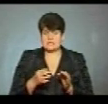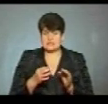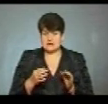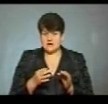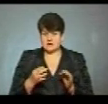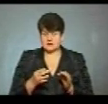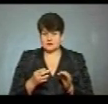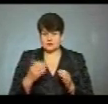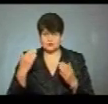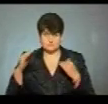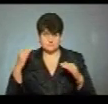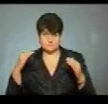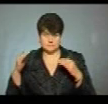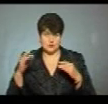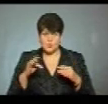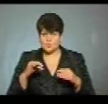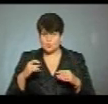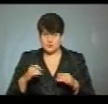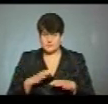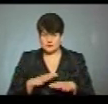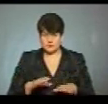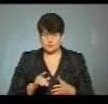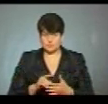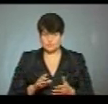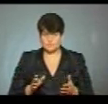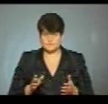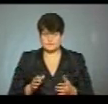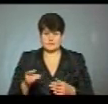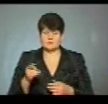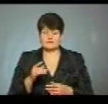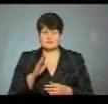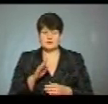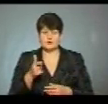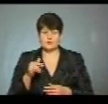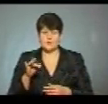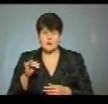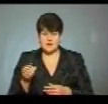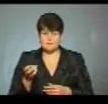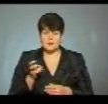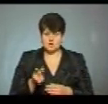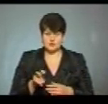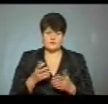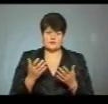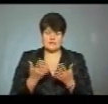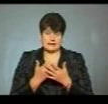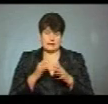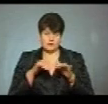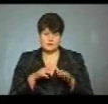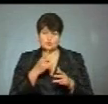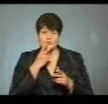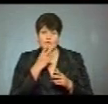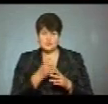ніяких посторонніх фізичних рухів не повинно було бути. Тернополянин Василь Гураль прийшов на форум «Кінохвиля», щоб подивитися «Одне